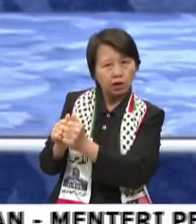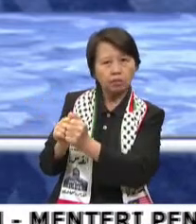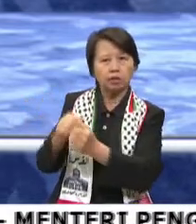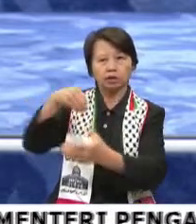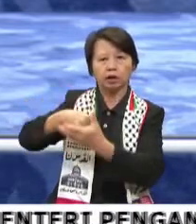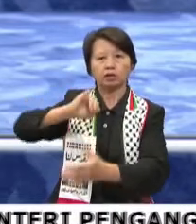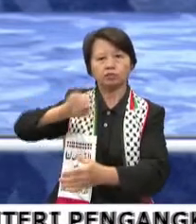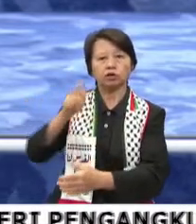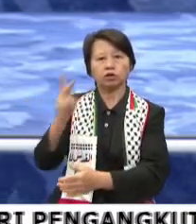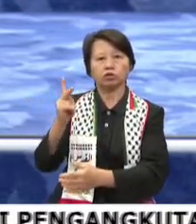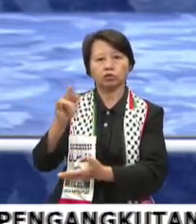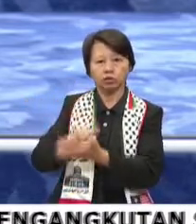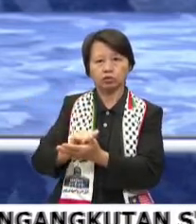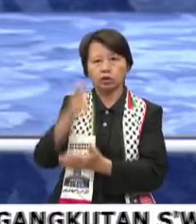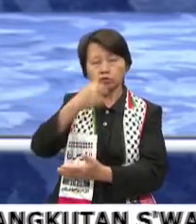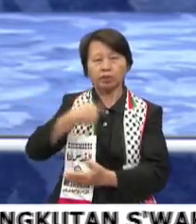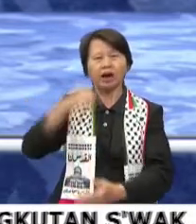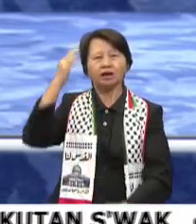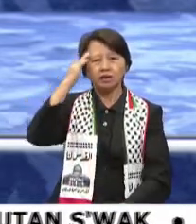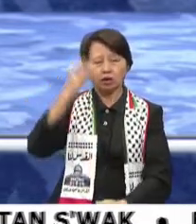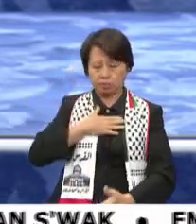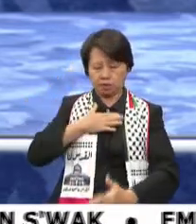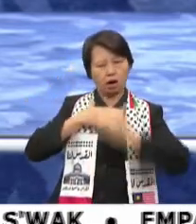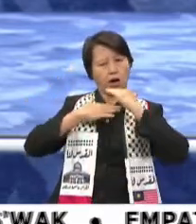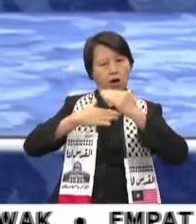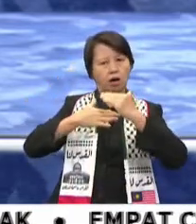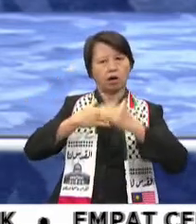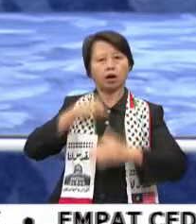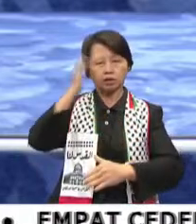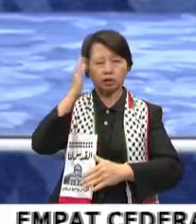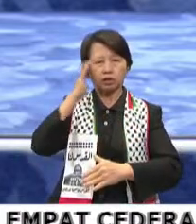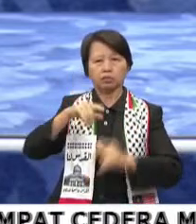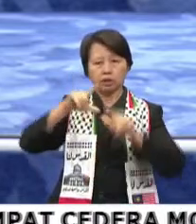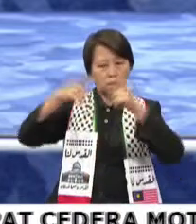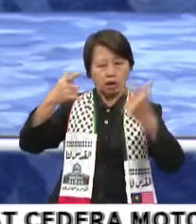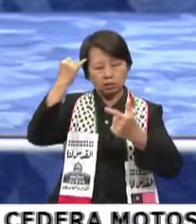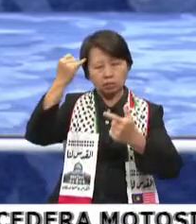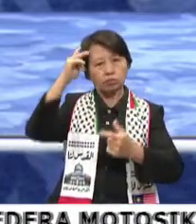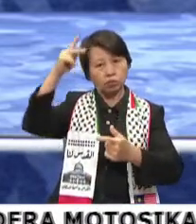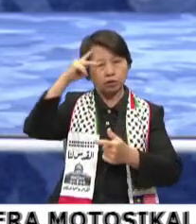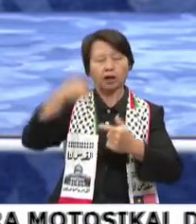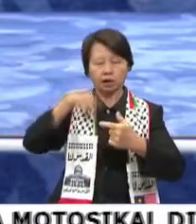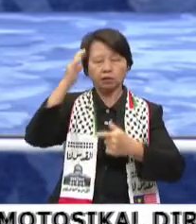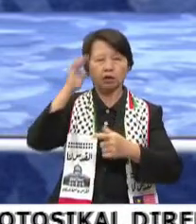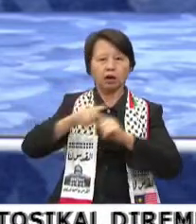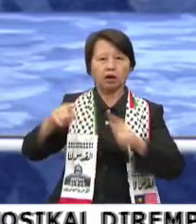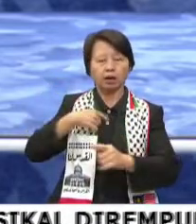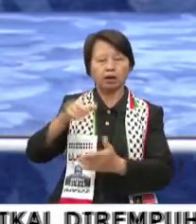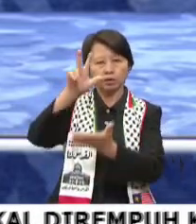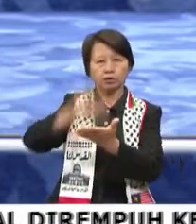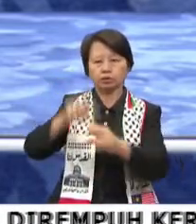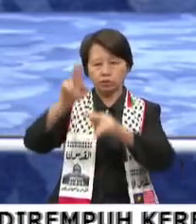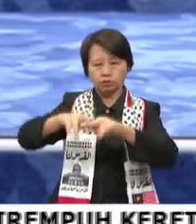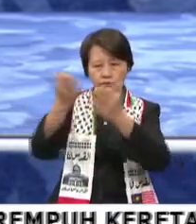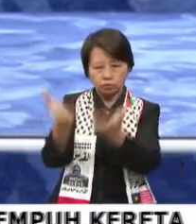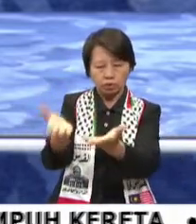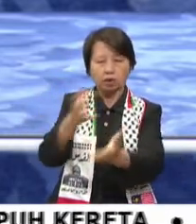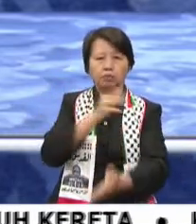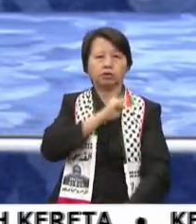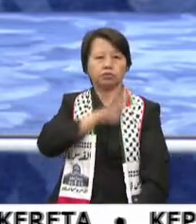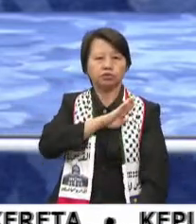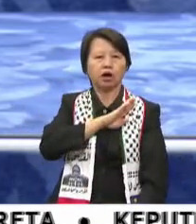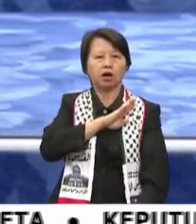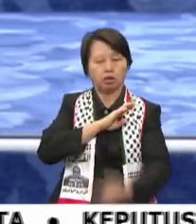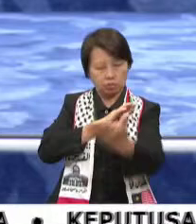jawatankuasa itu kerana saya tahu had saya saya boleh berbeda pendapat dari segi politik tapi saya iktiraf kedudukan bahawa